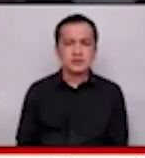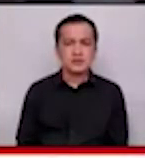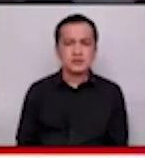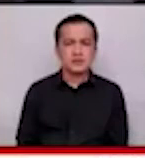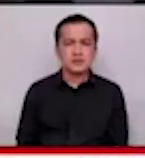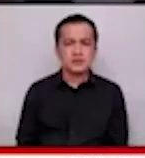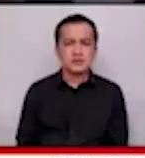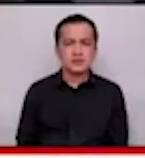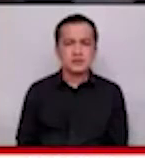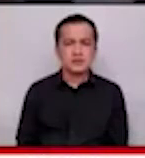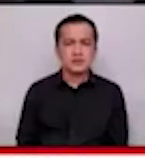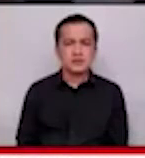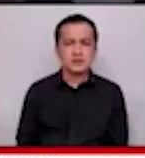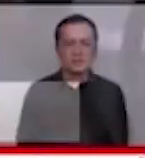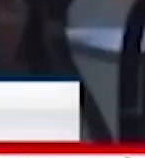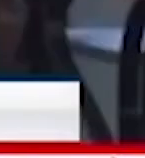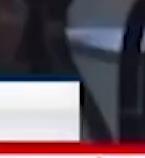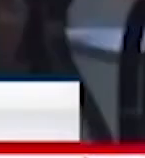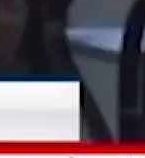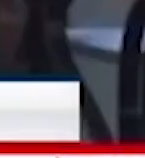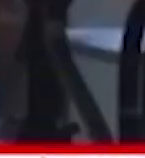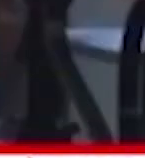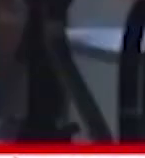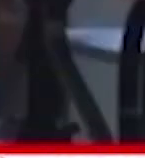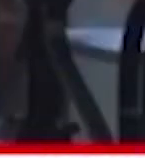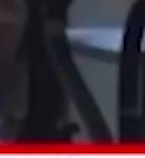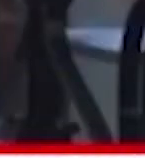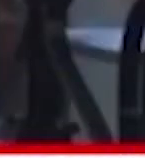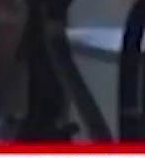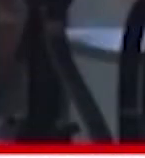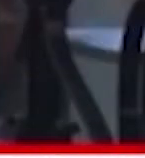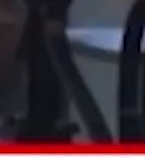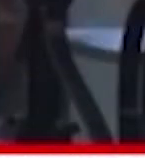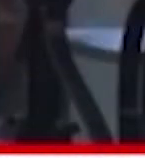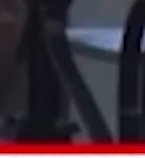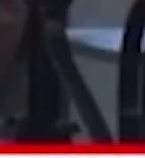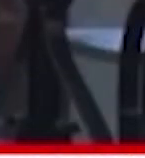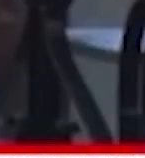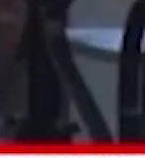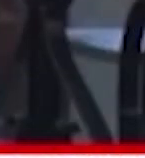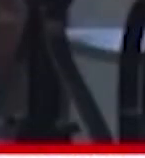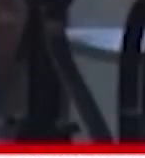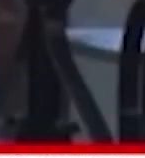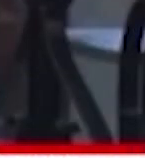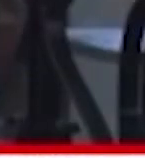po yung pera ng gobyerno. Daniel Manalastas para sa Morning Show ng Bayan, Rise and Shine Pilipinas.